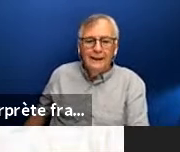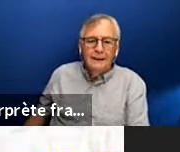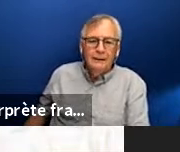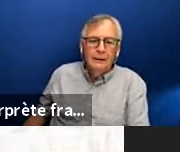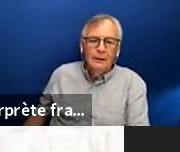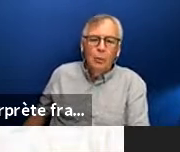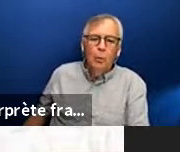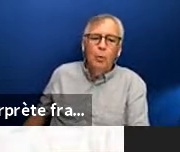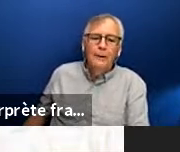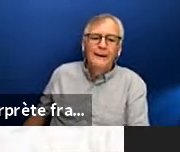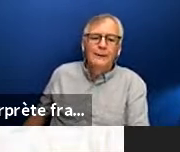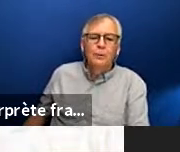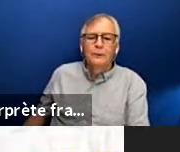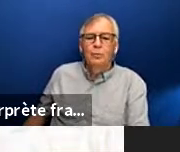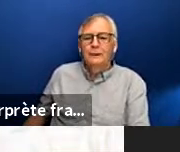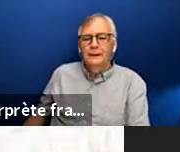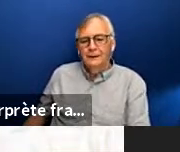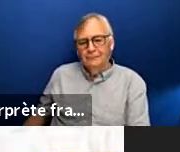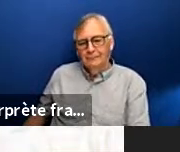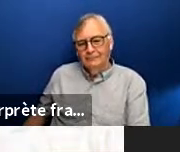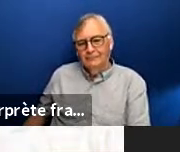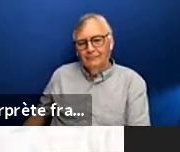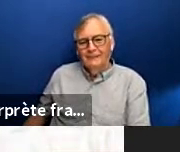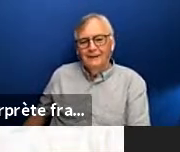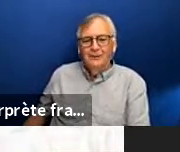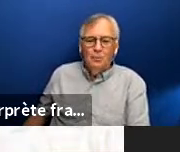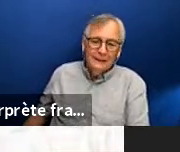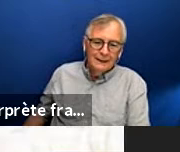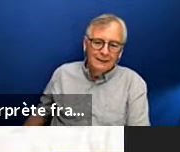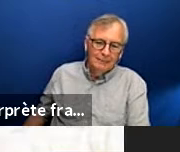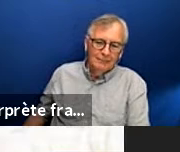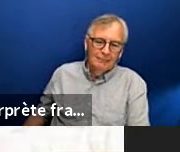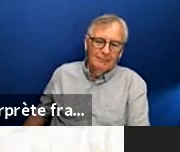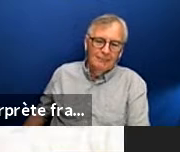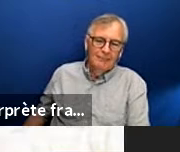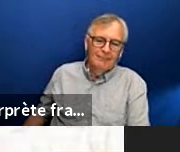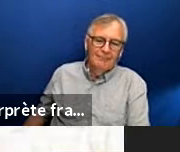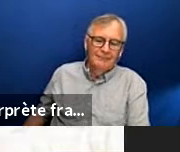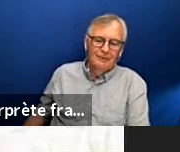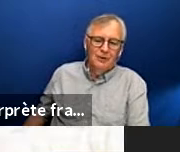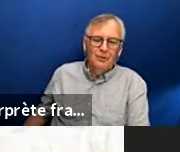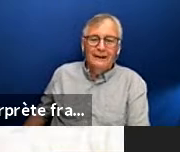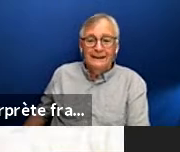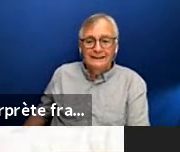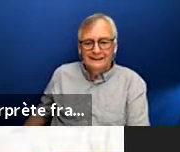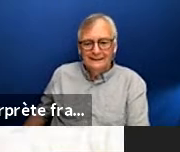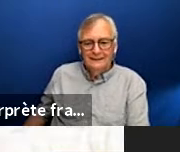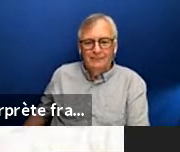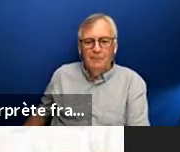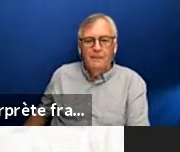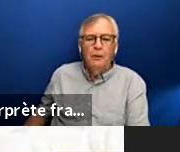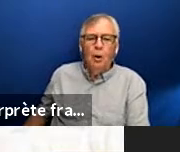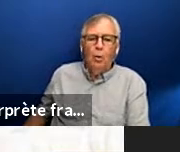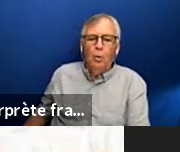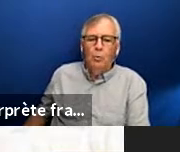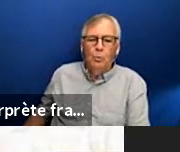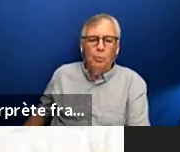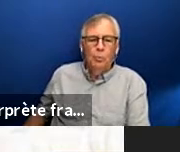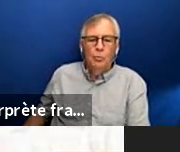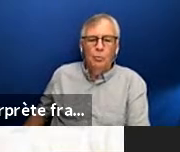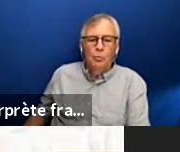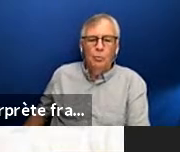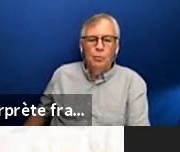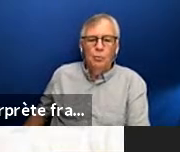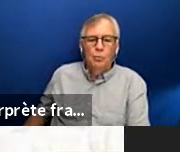Oui. Oui, oui, oui. Oui. Selon l'intensité. Non.